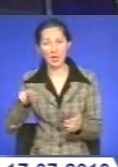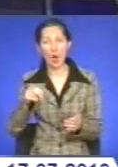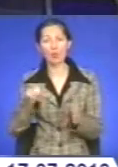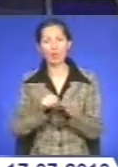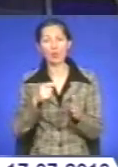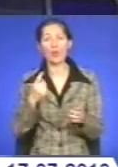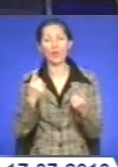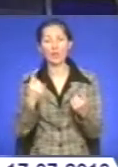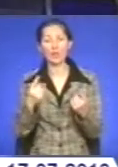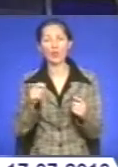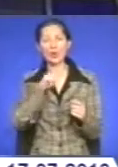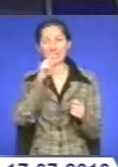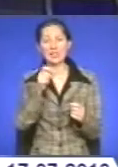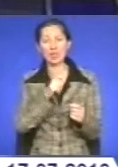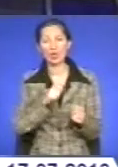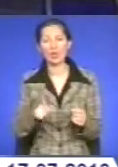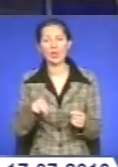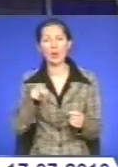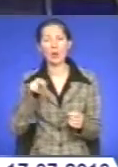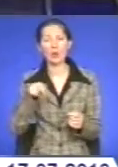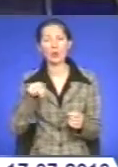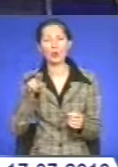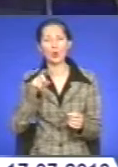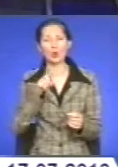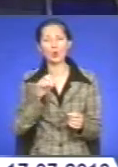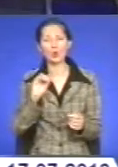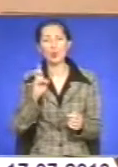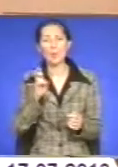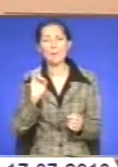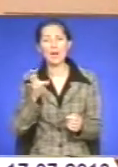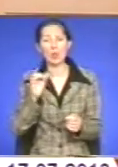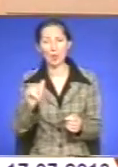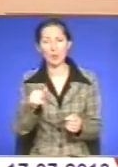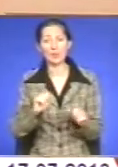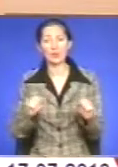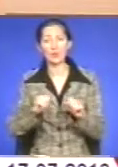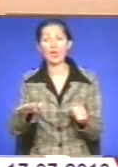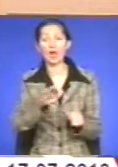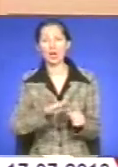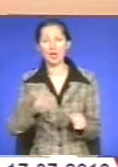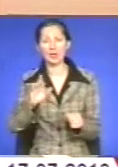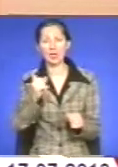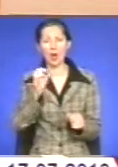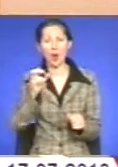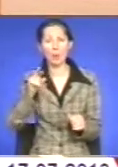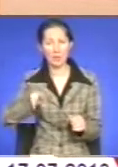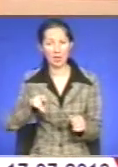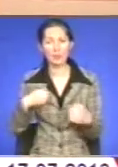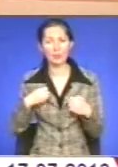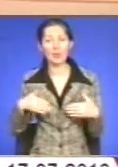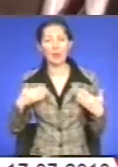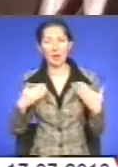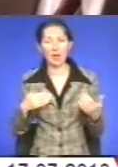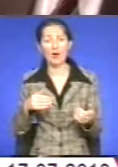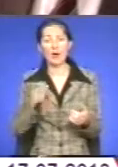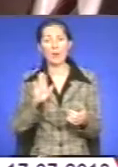Великої вітчизняної війни Павлу Дзюбенку. Далі у сюжеті. Керівник краю Валентин Хоптян привітав Павла Дзюбенка з цією